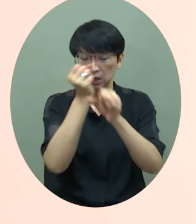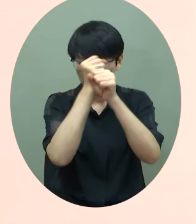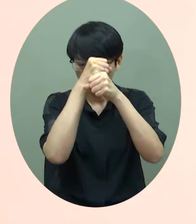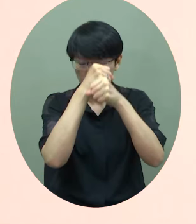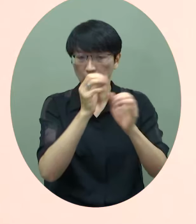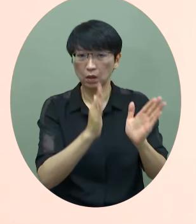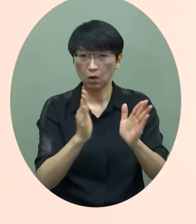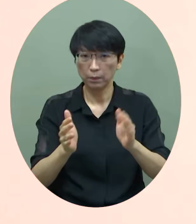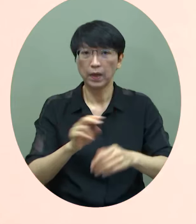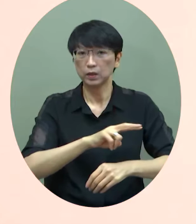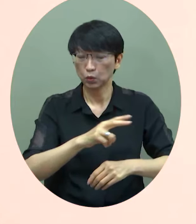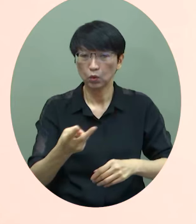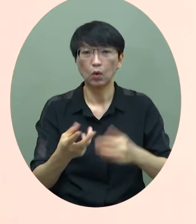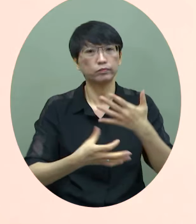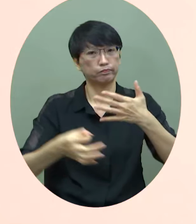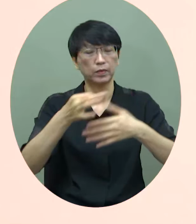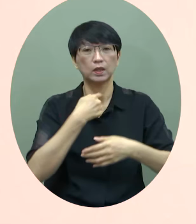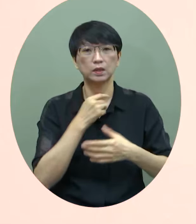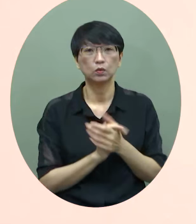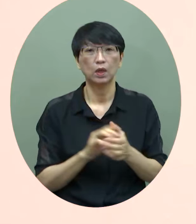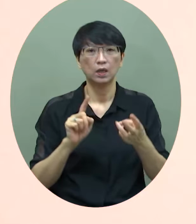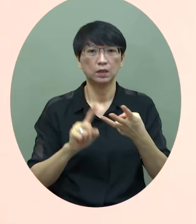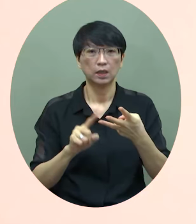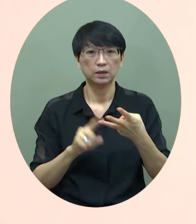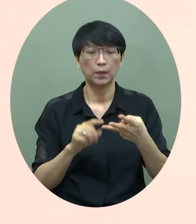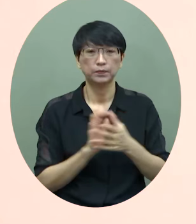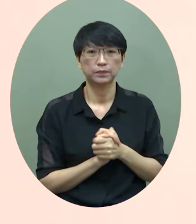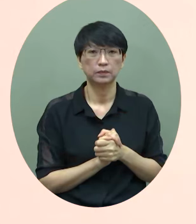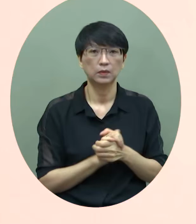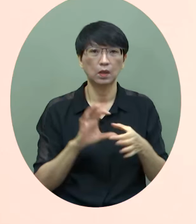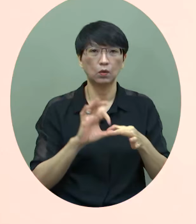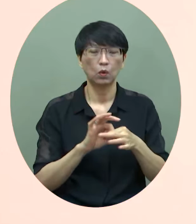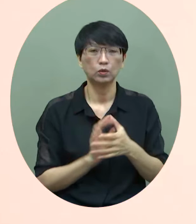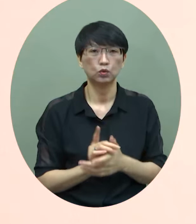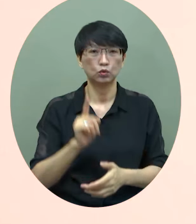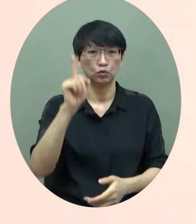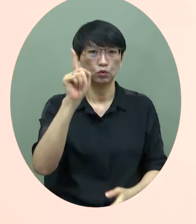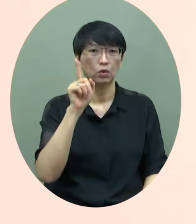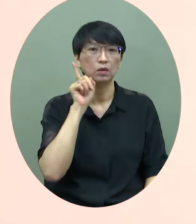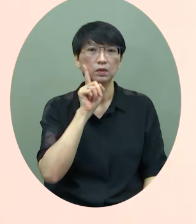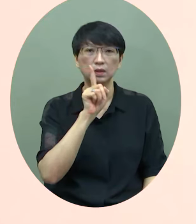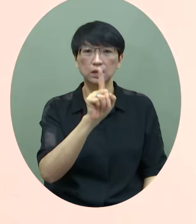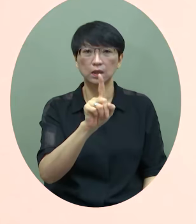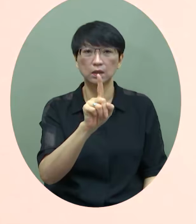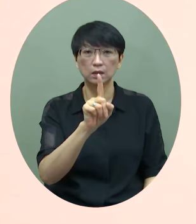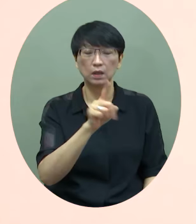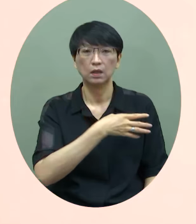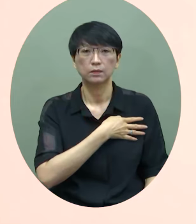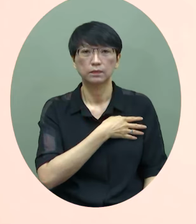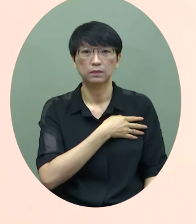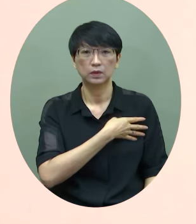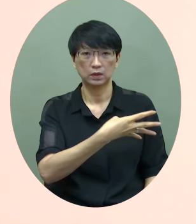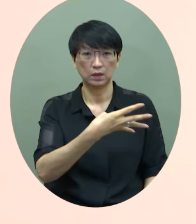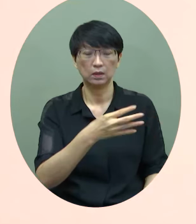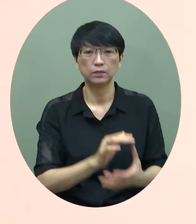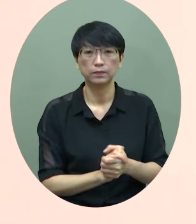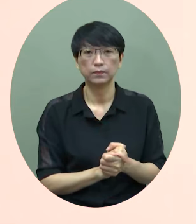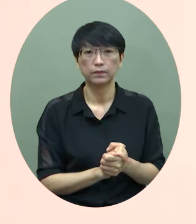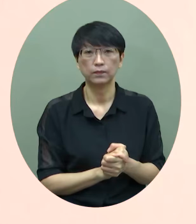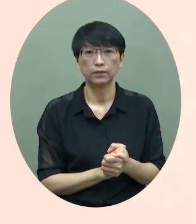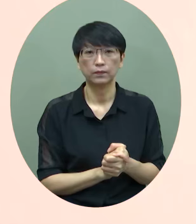安排第三個問題是我上個星期四直接